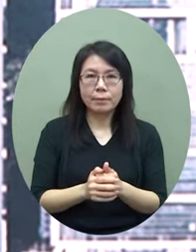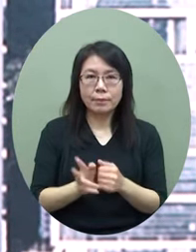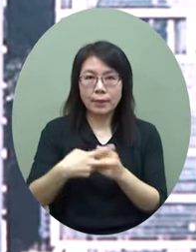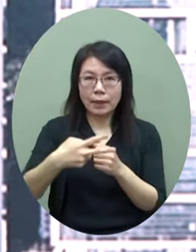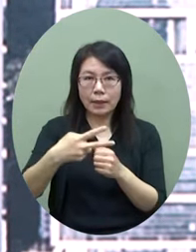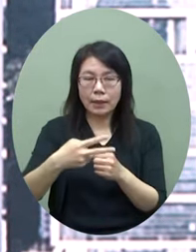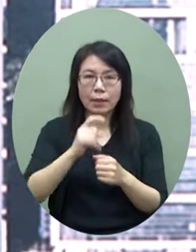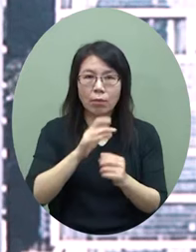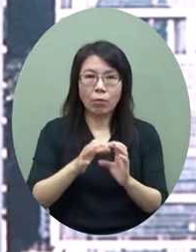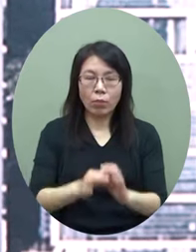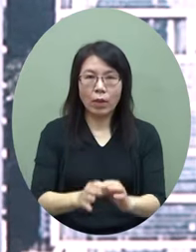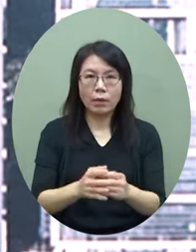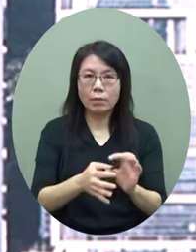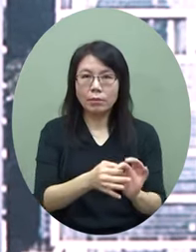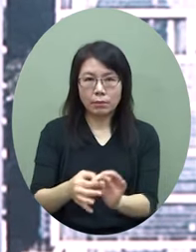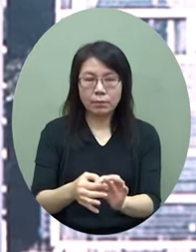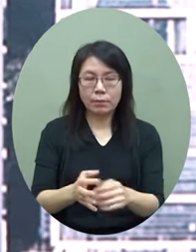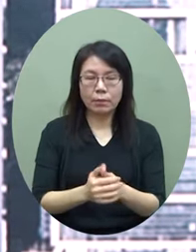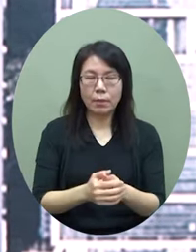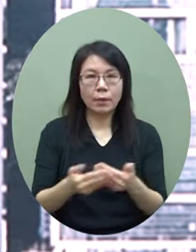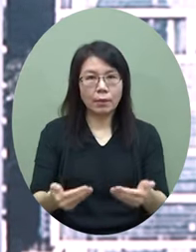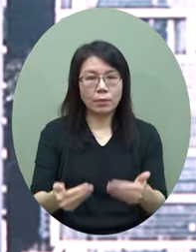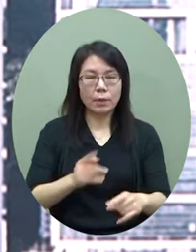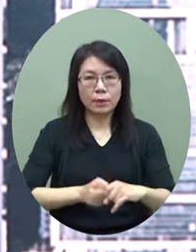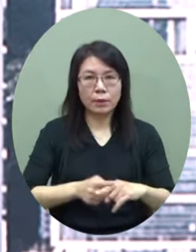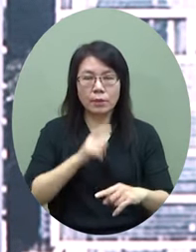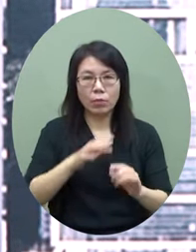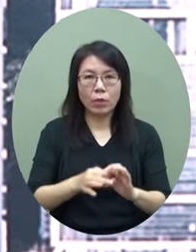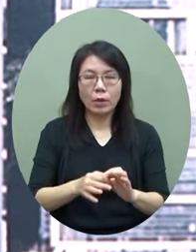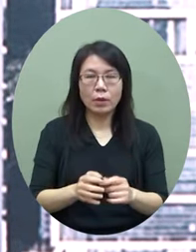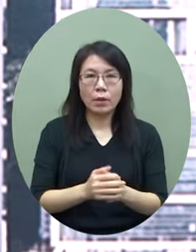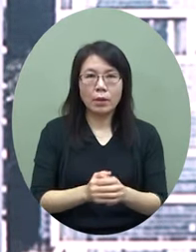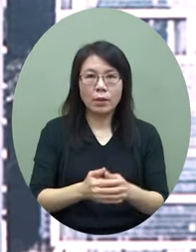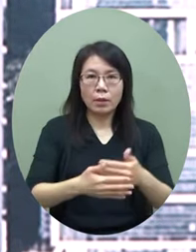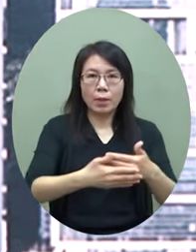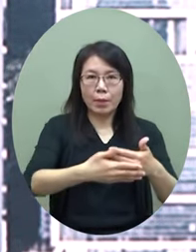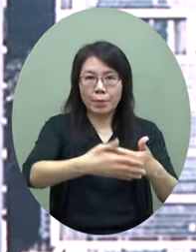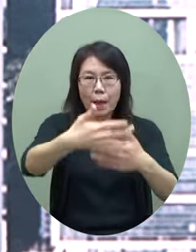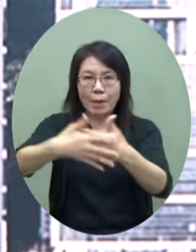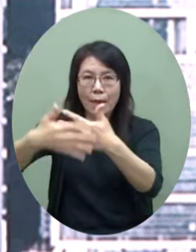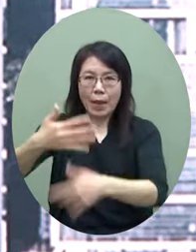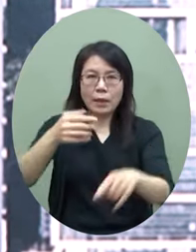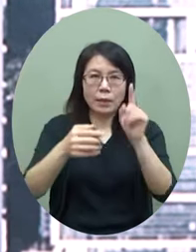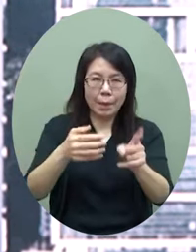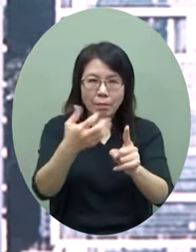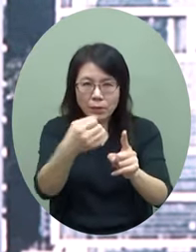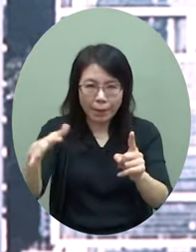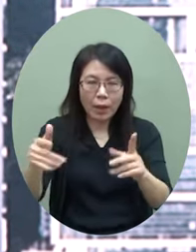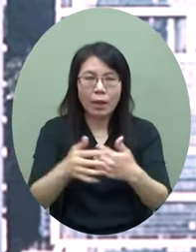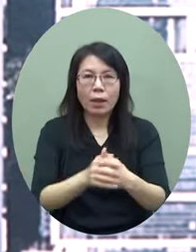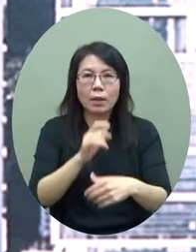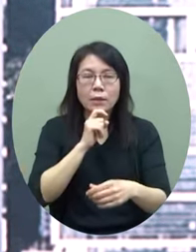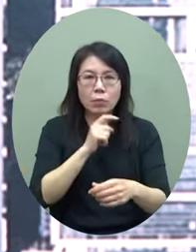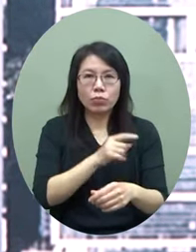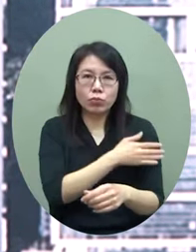點總結是有相連的這次畢竟是涉及超過150多棟大廈動員三千